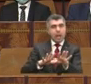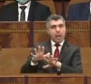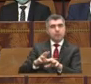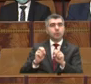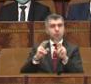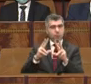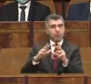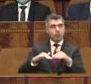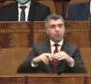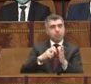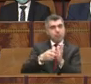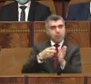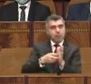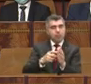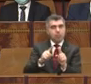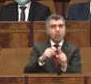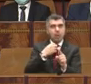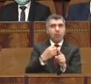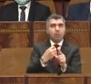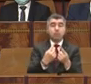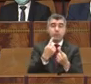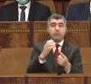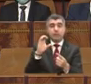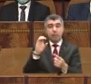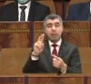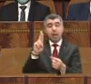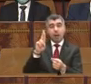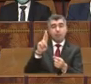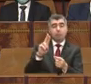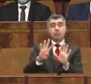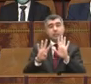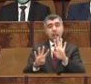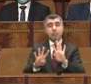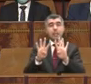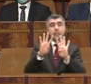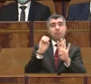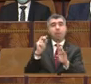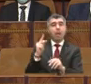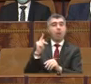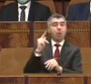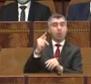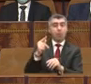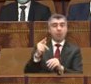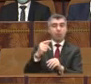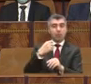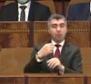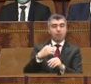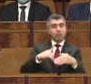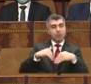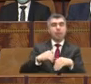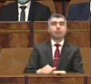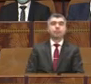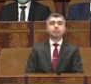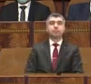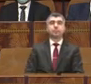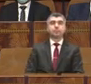راه بالتالي نقصتي عليه واحد العيب ديال إلا جا للدار البيضاء ولا الرباط ديال 900 أو 800 كيلومتر ديال المسافة،